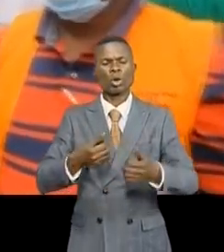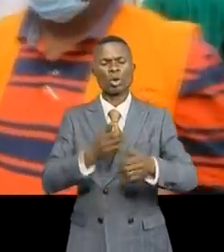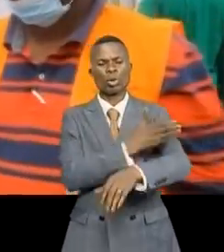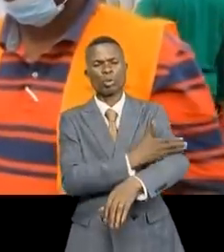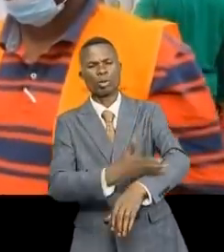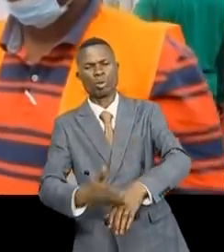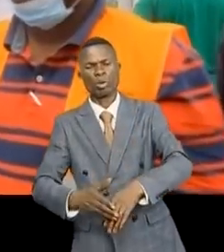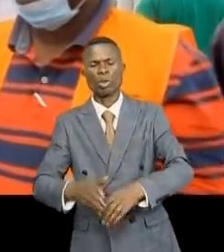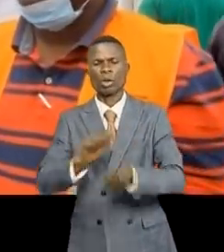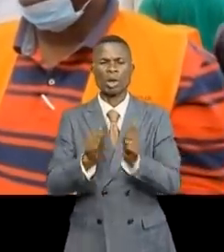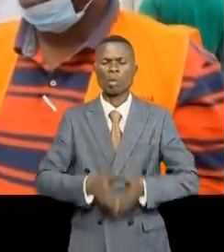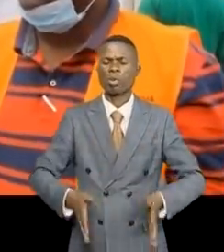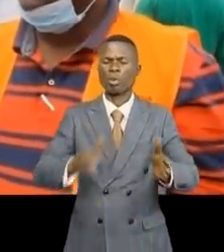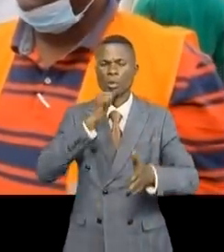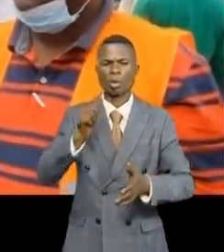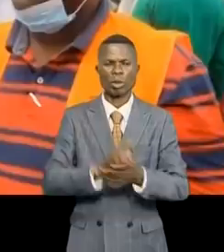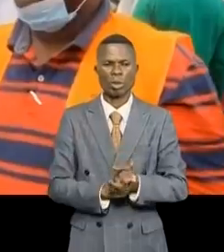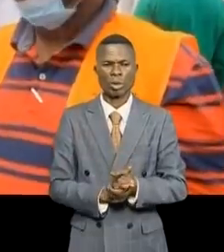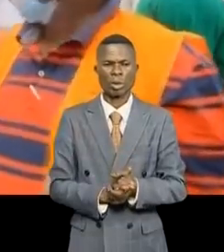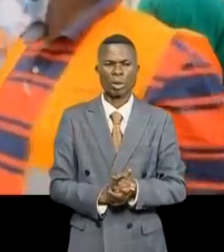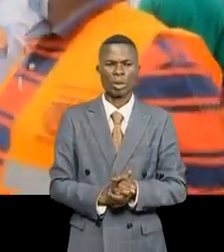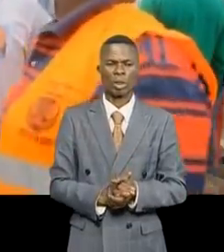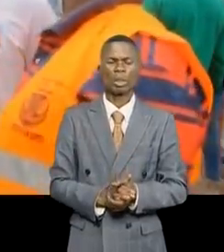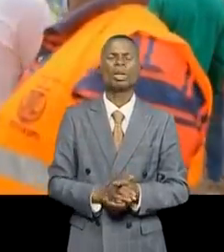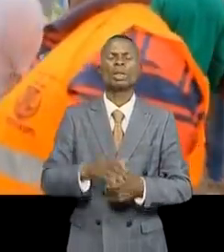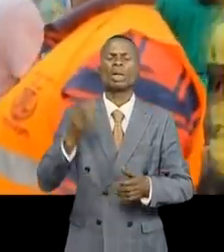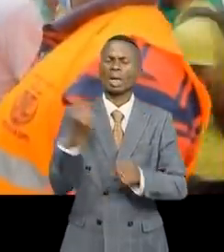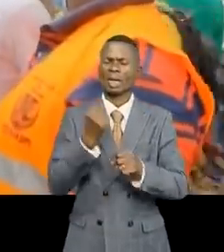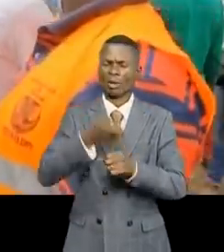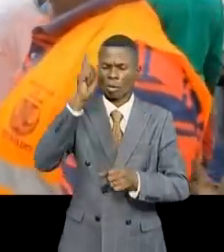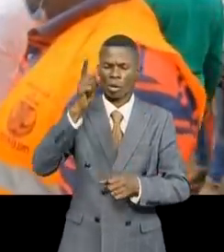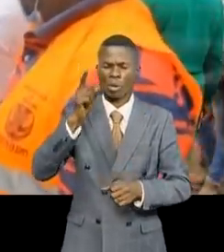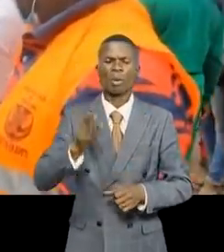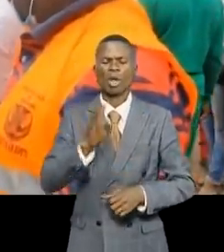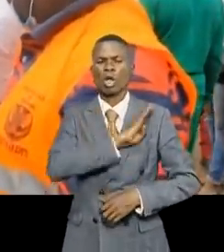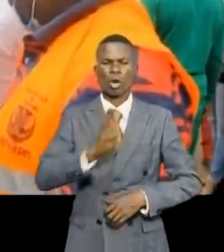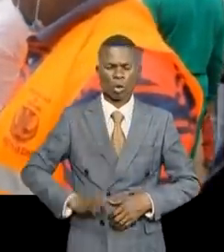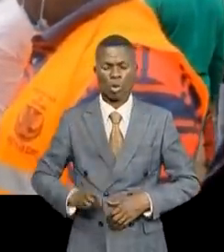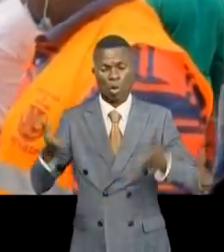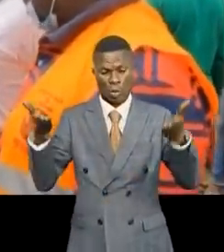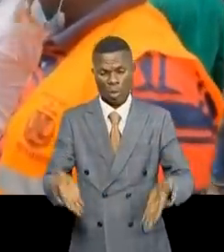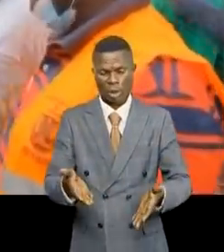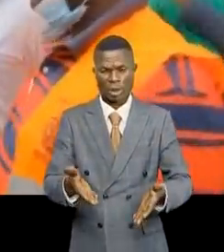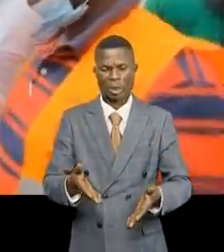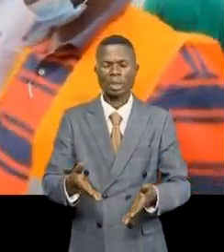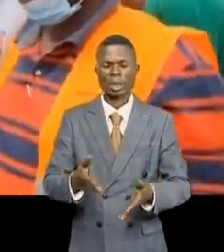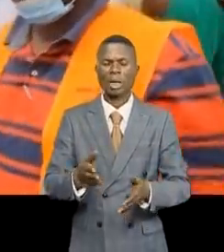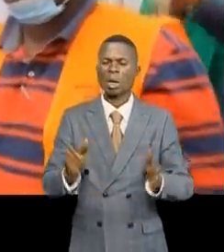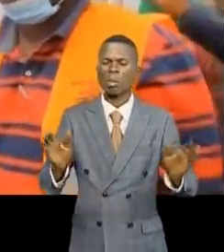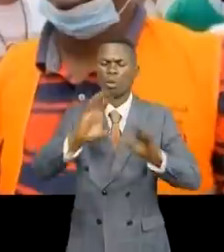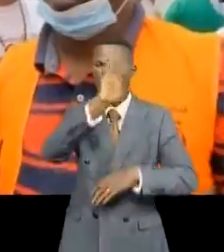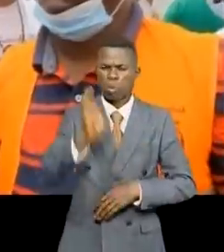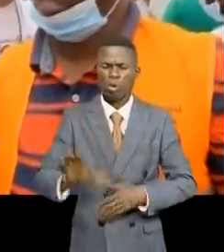cause de la chose. Parce que c'est le slogan du gouverneur. Nous devons être sur le terrain pour embellir notre